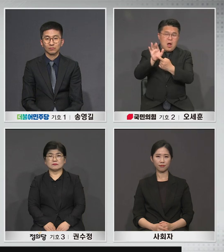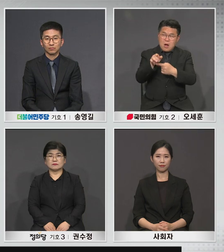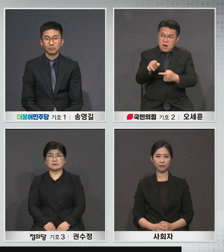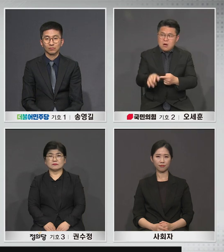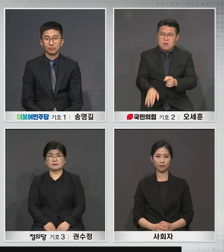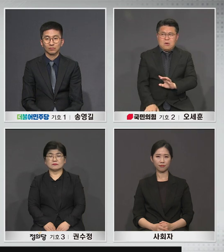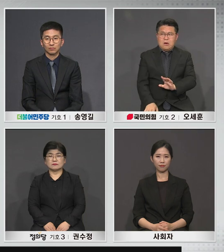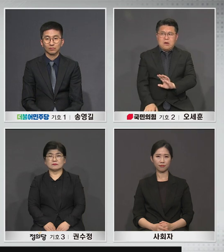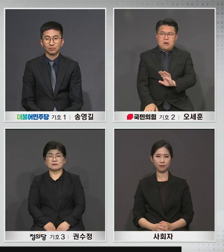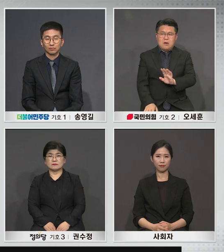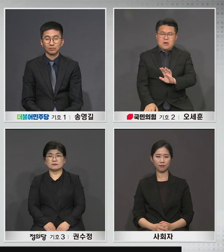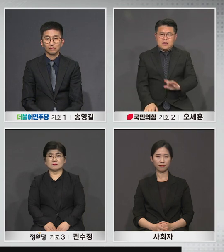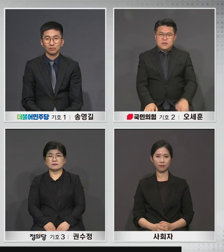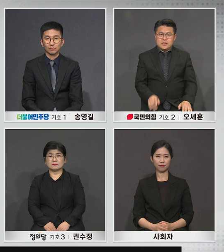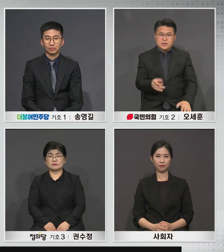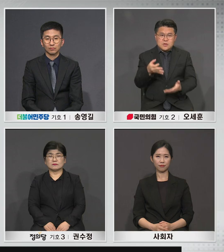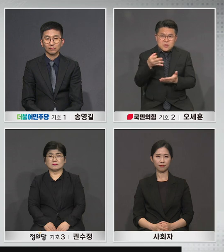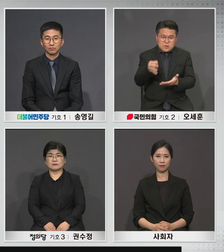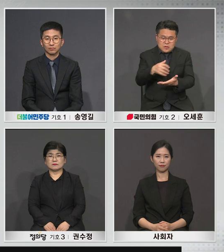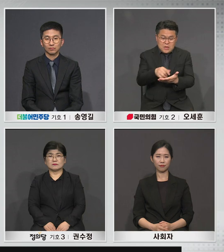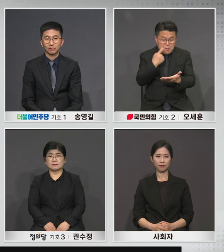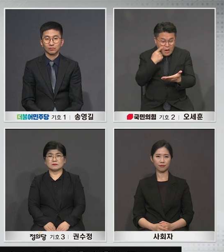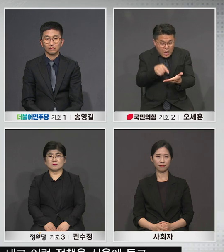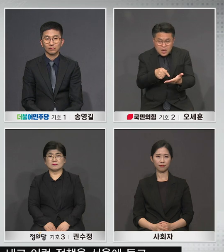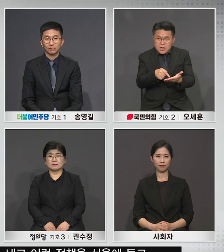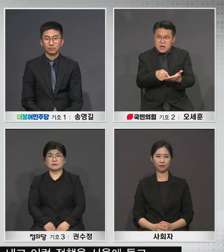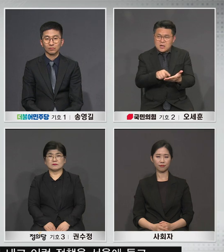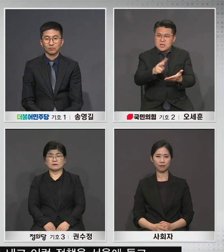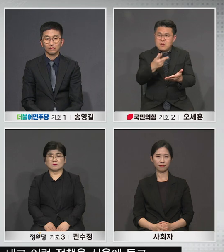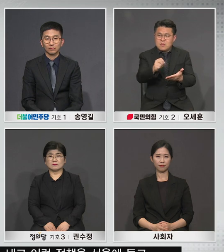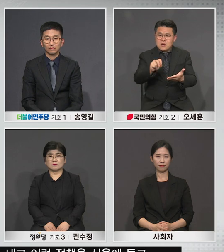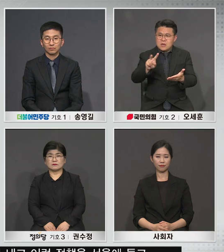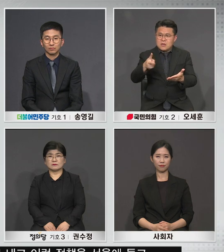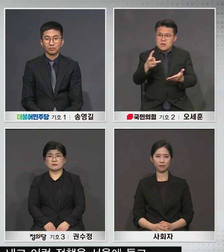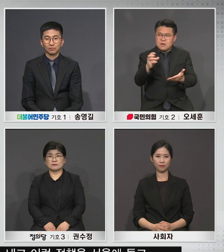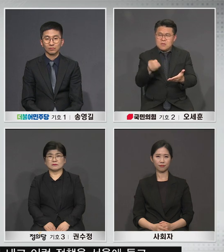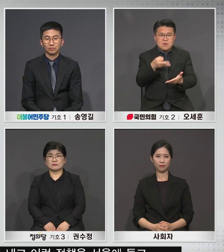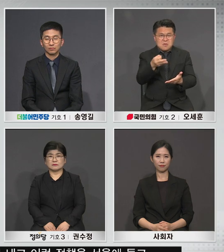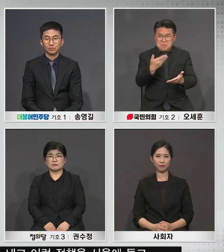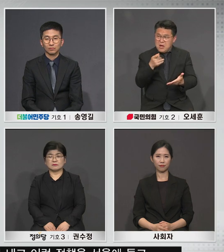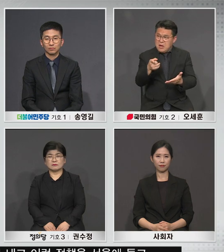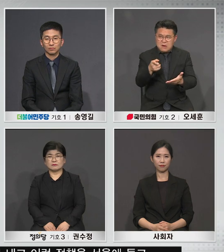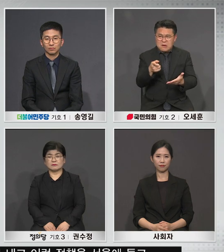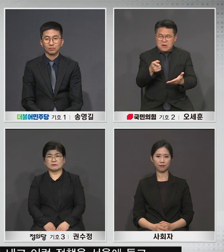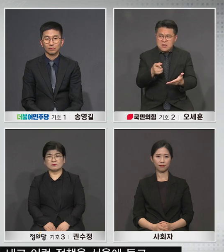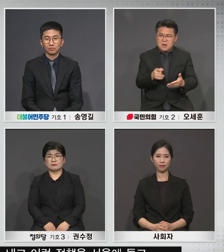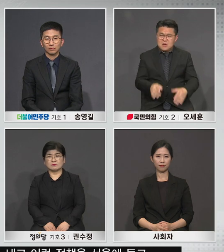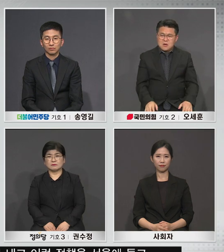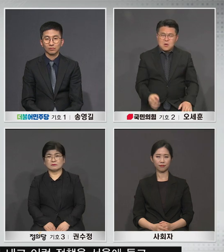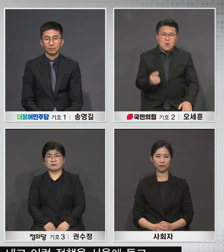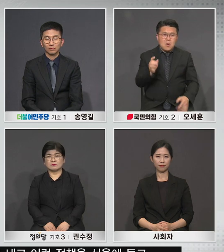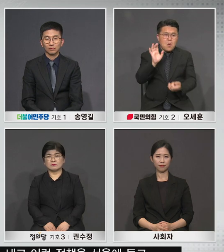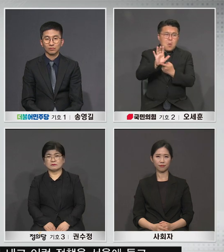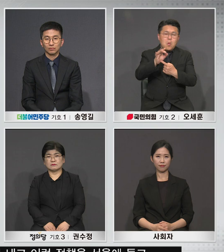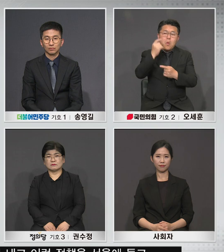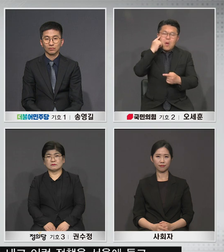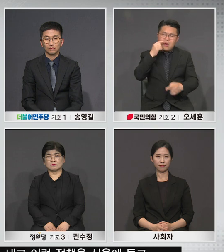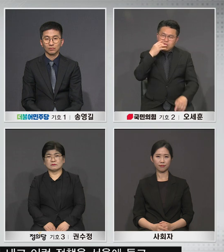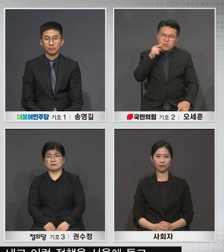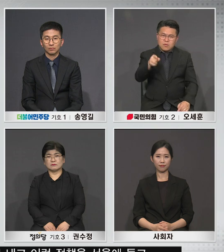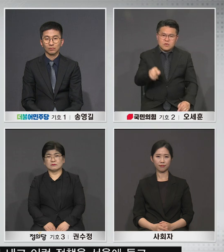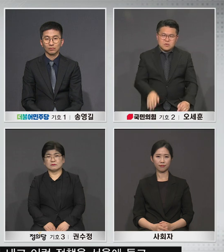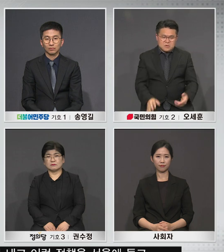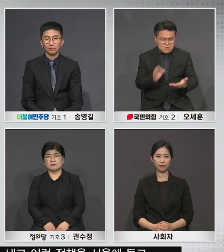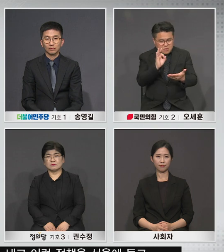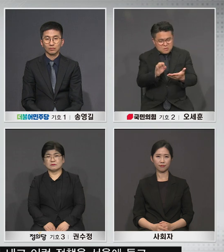하시는데 이 금액을 이렇게 계산 나온 걸 보시고도 계속 그렇게 말씀하시는 이유가 무언지 저는 굉장히 궁금합니다. 불가능해